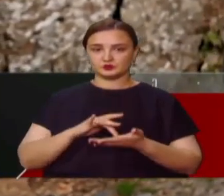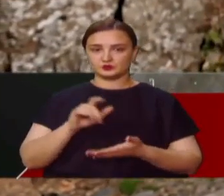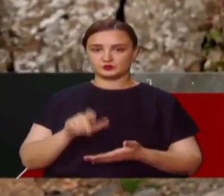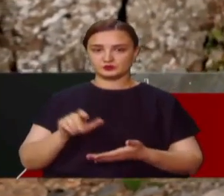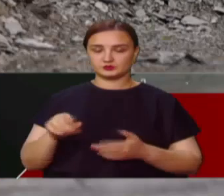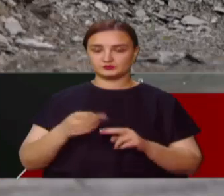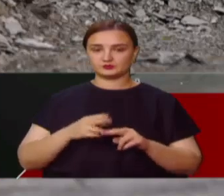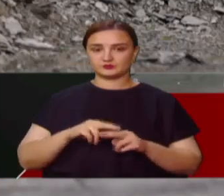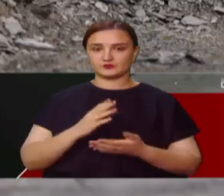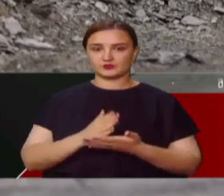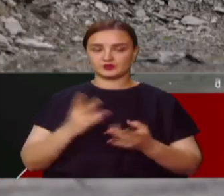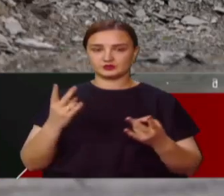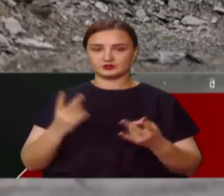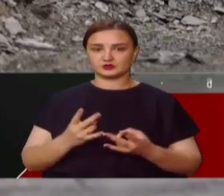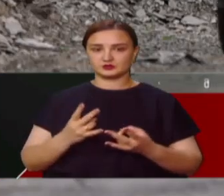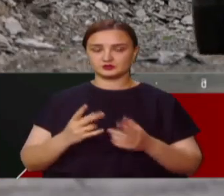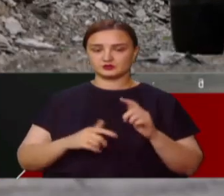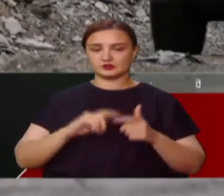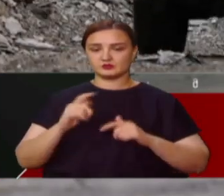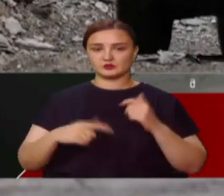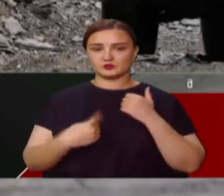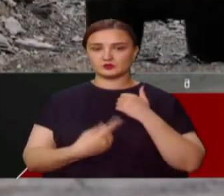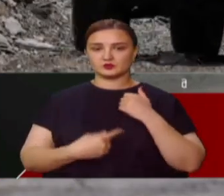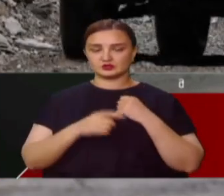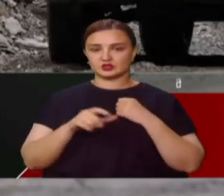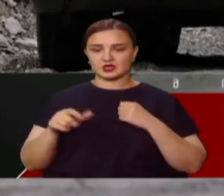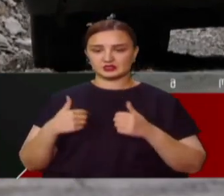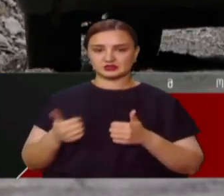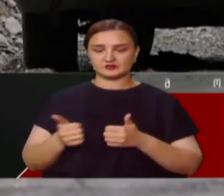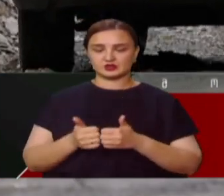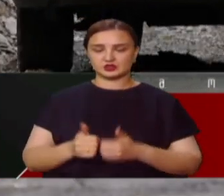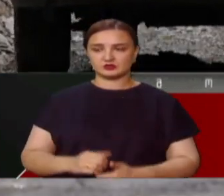და მაგიტომ არის საჭირო, რომ თუშ ხალხს უფრო დაგვიდგნენ გვერდში.